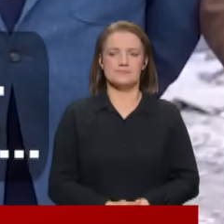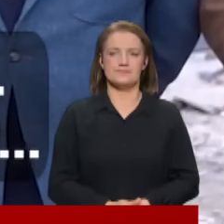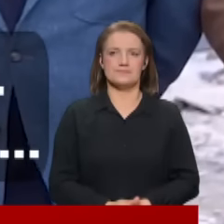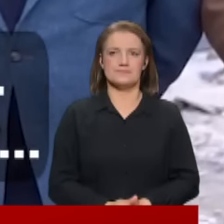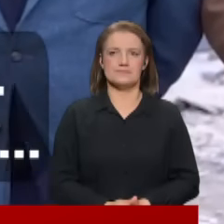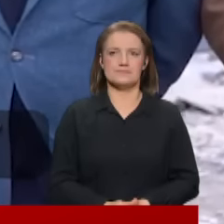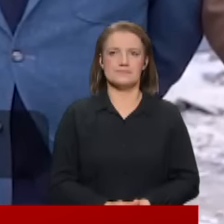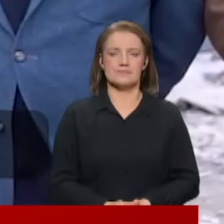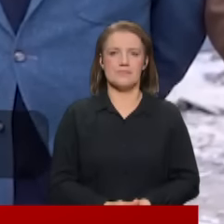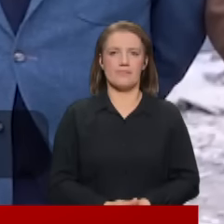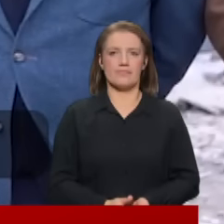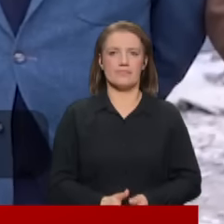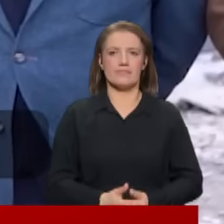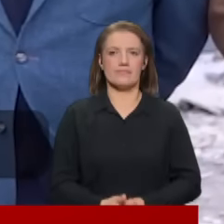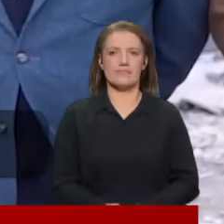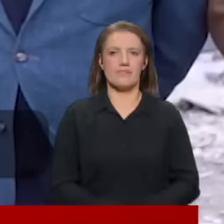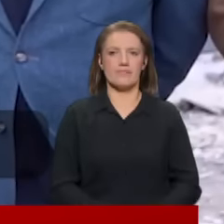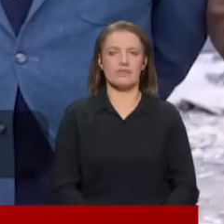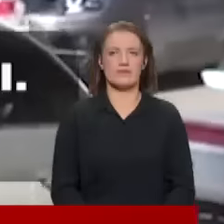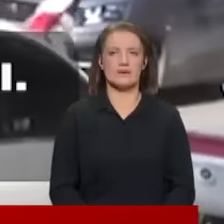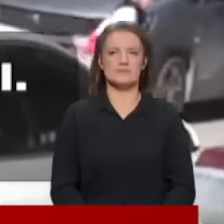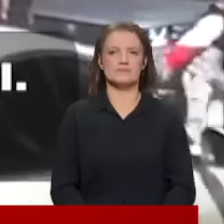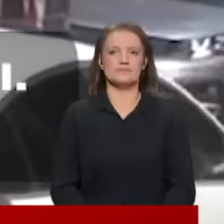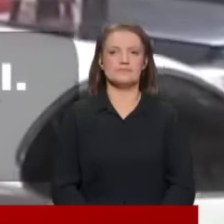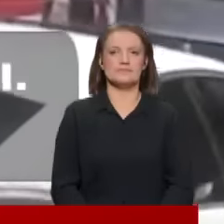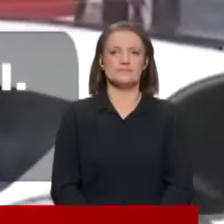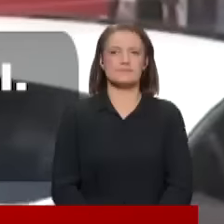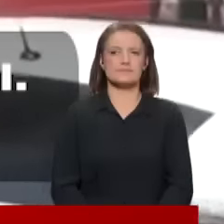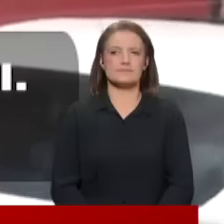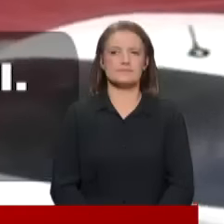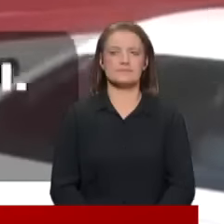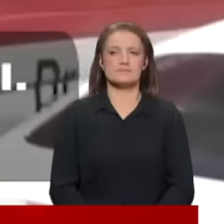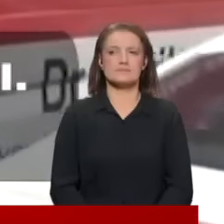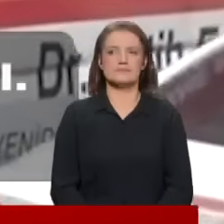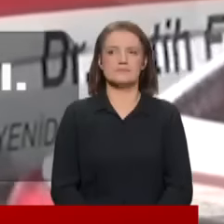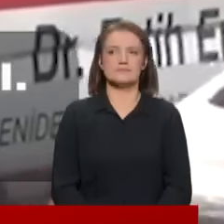en doğal hakkımız aynı alanda miting yapmaktır.